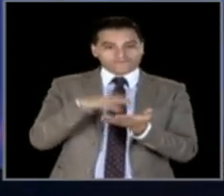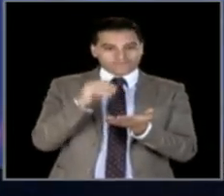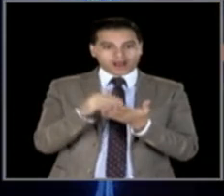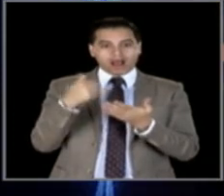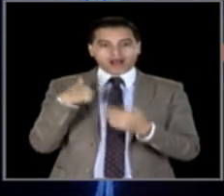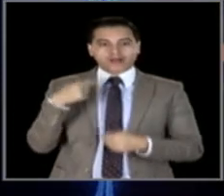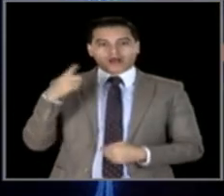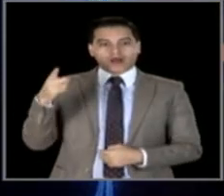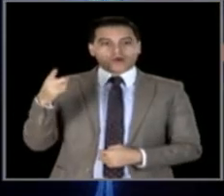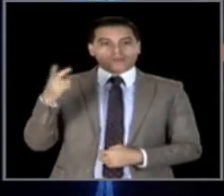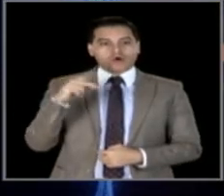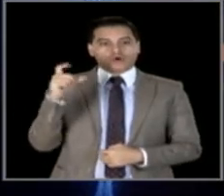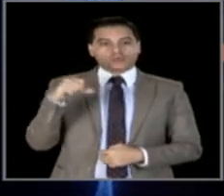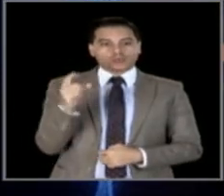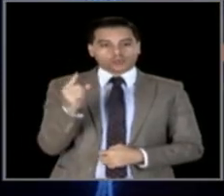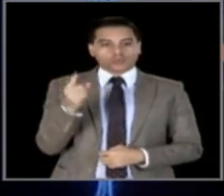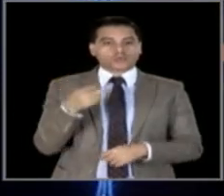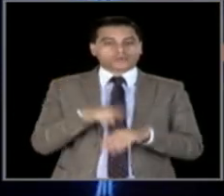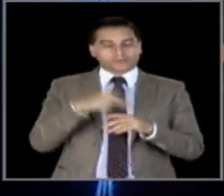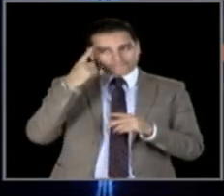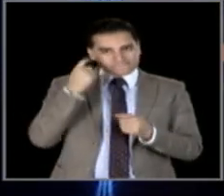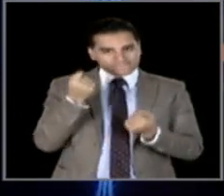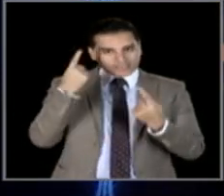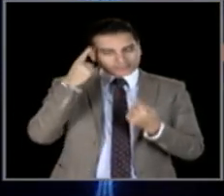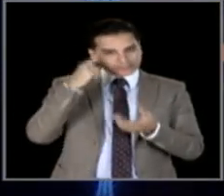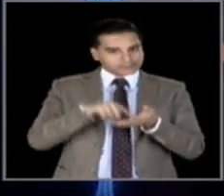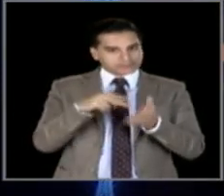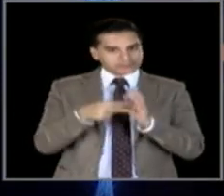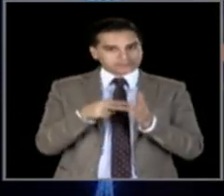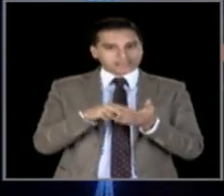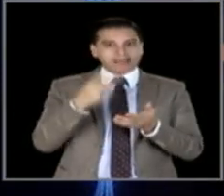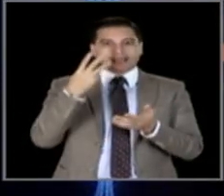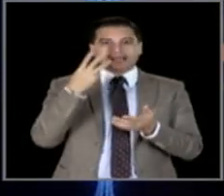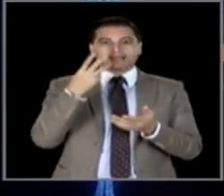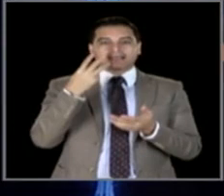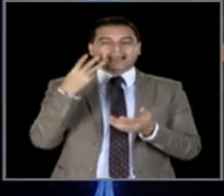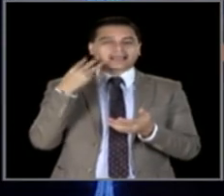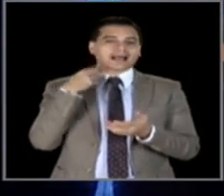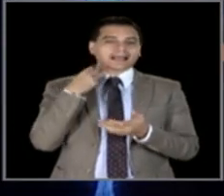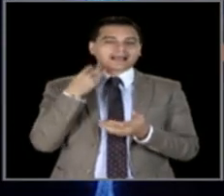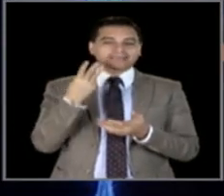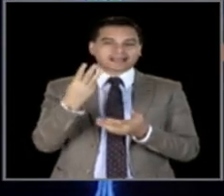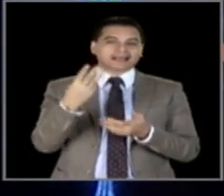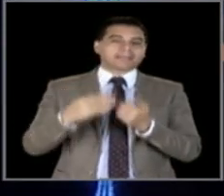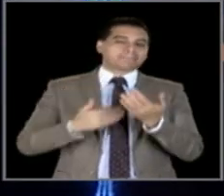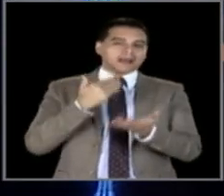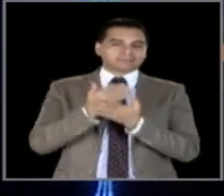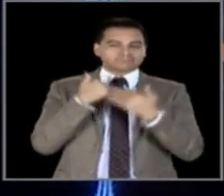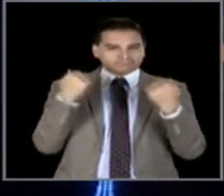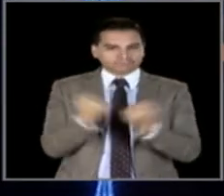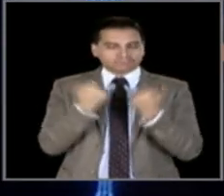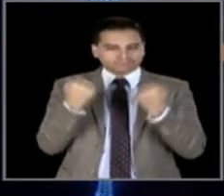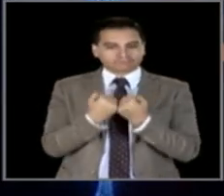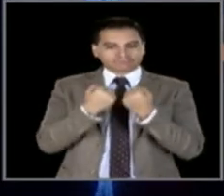ونور، بعدها الفكره بدات تكبر، كان من ثالثه اعدادي بدانا نتدرب والحمد لله يعني